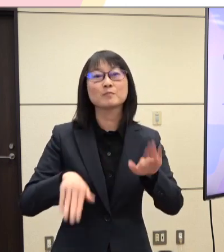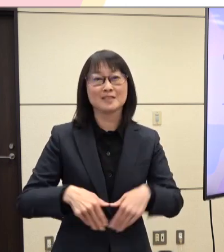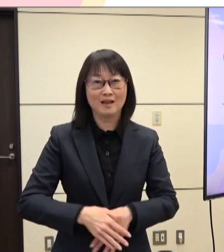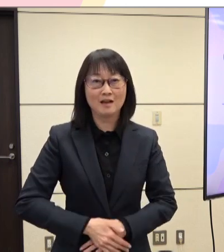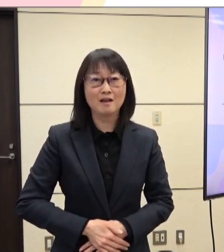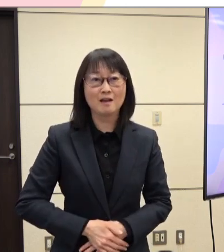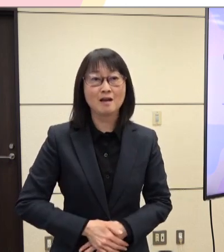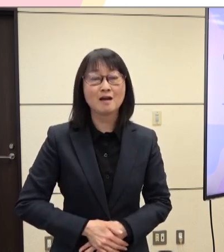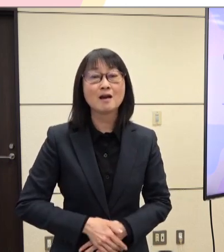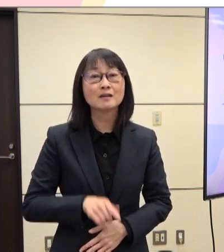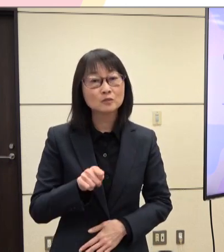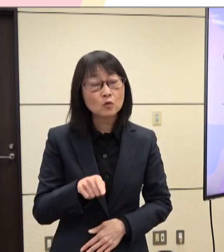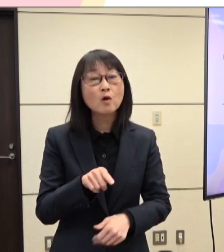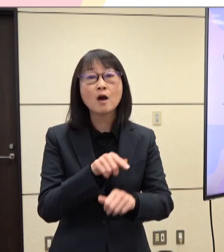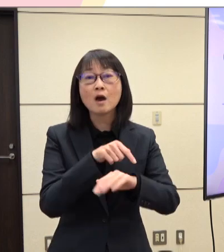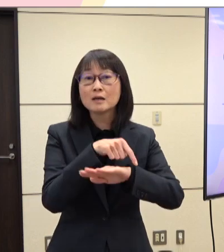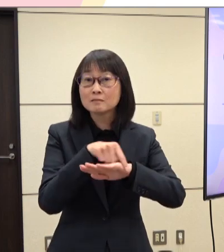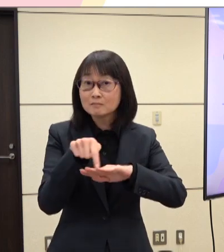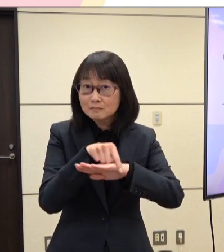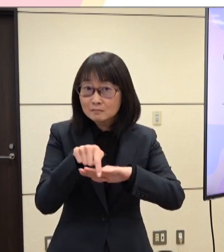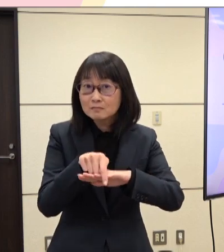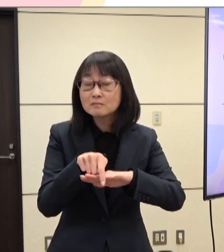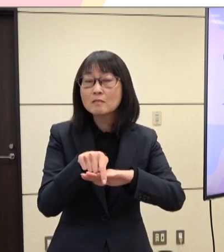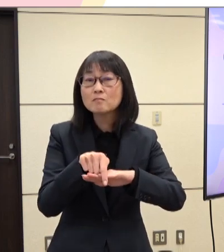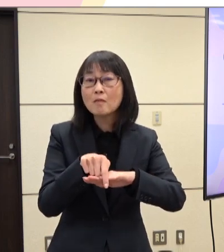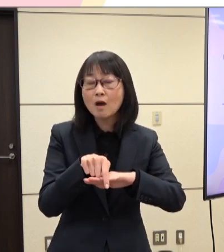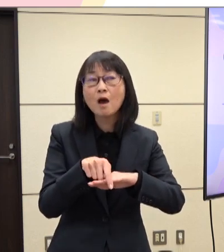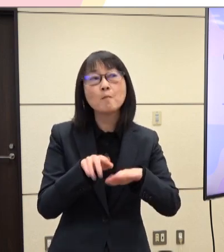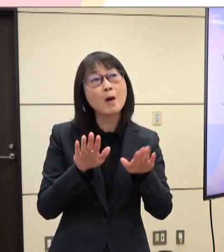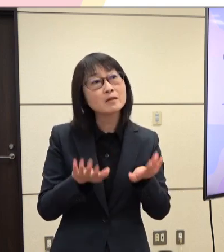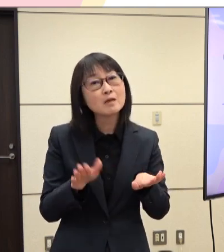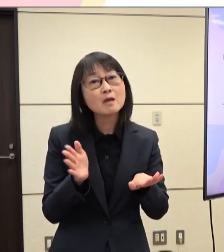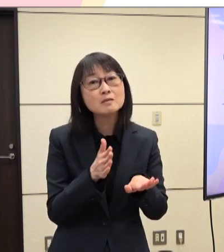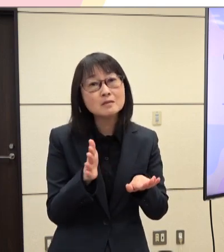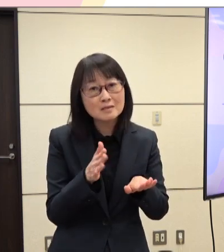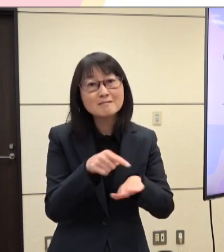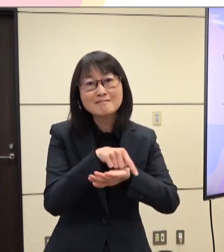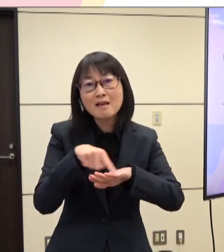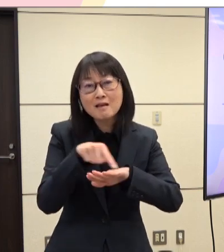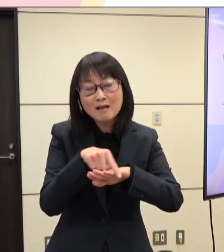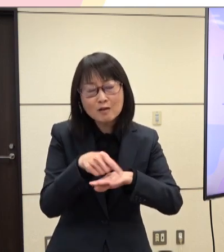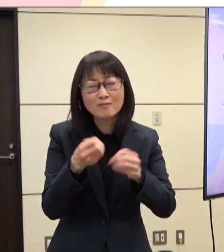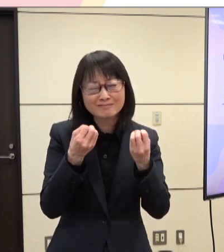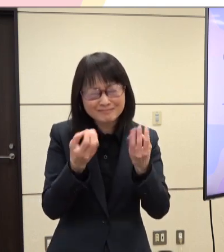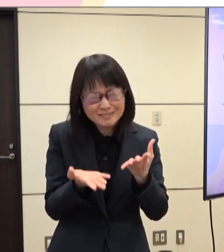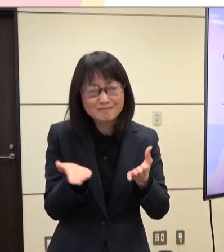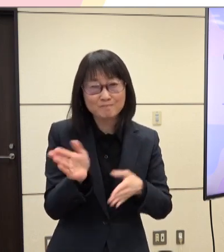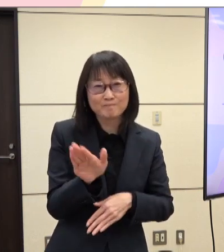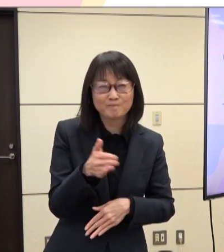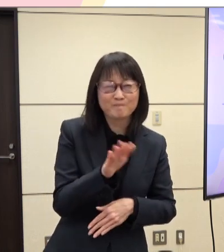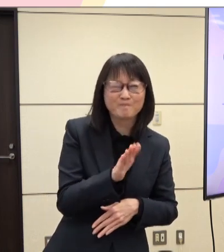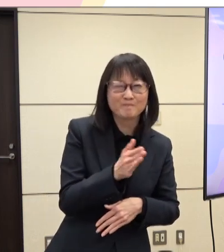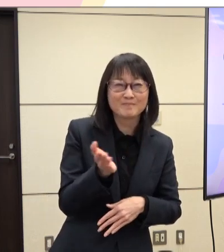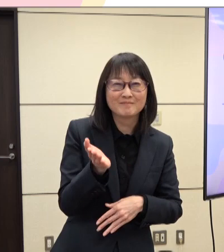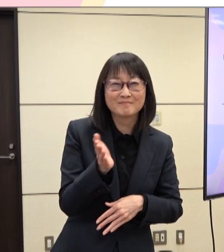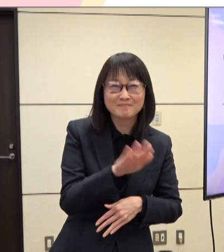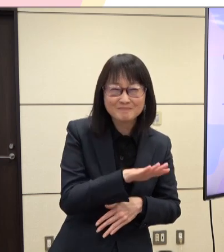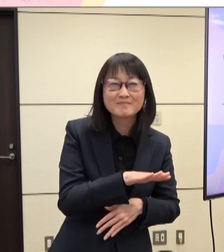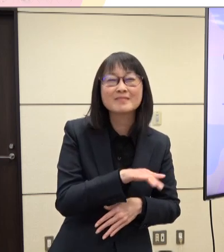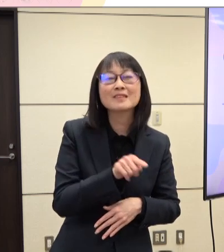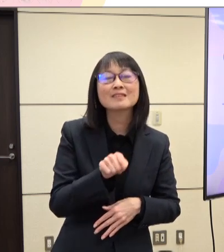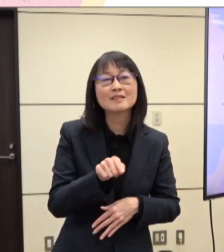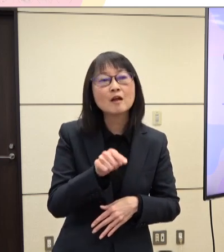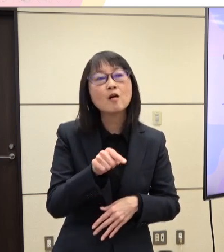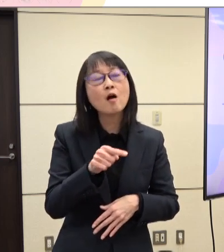れも近年作ったものばかりなので、その点ではそれを通じて来られたっていう方は今こうや